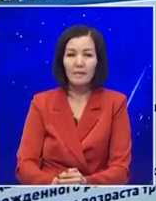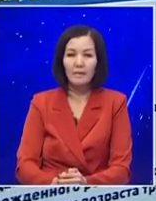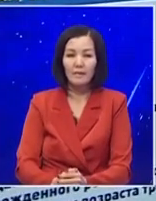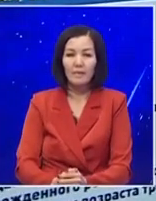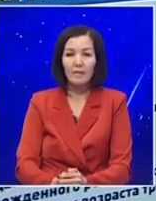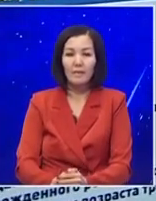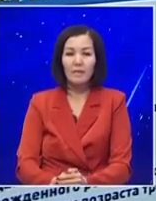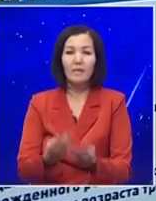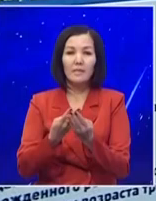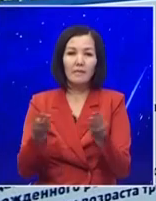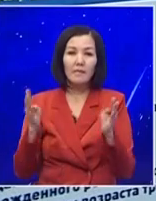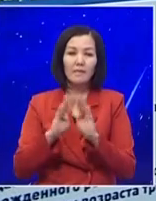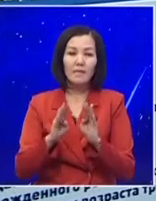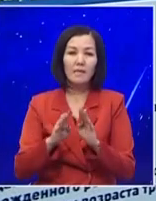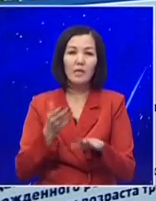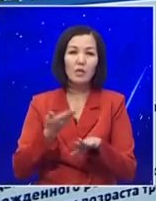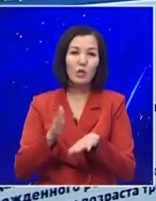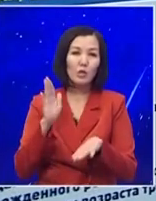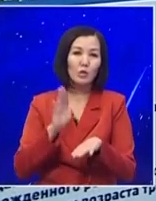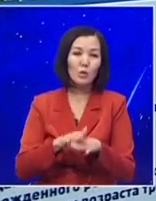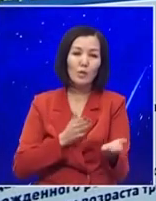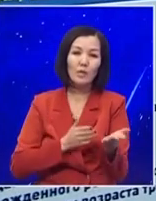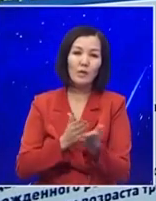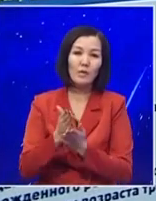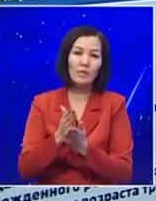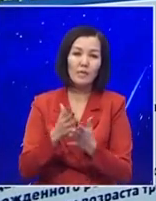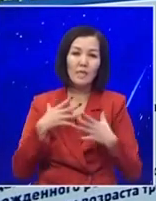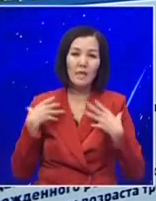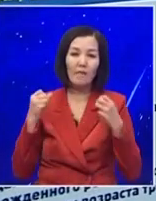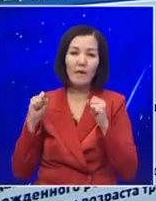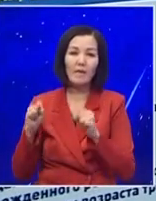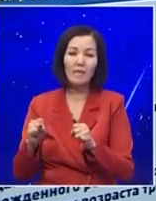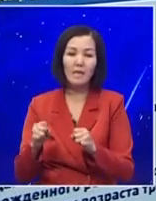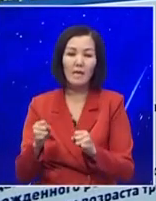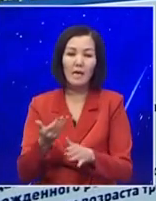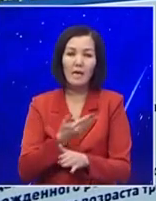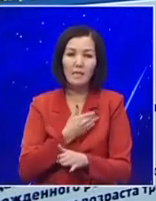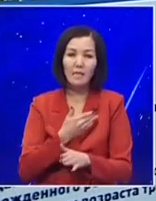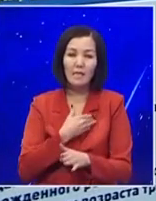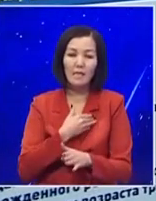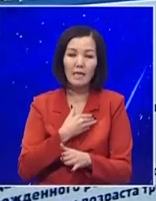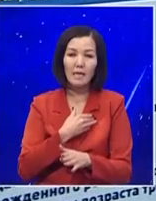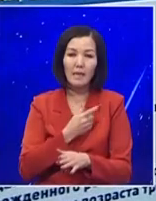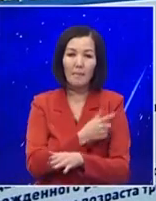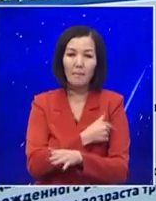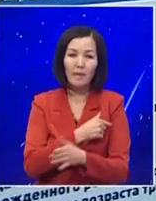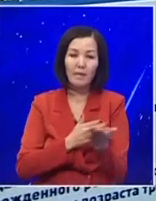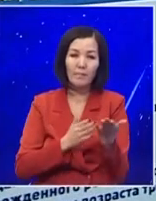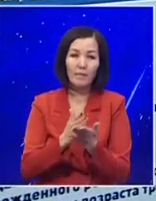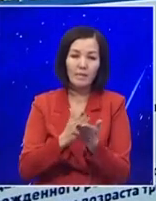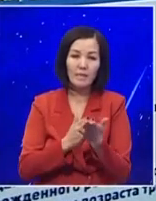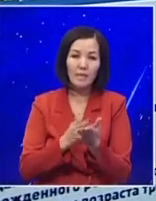В связи с пандемией, тяжело отразившейся особенно на работниках сферы здравоохранения, мы решили подбодрить наш медперсонал этим